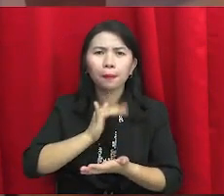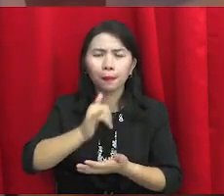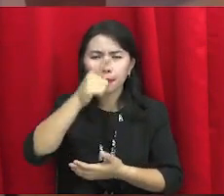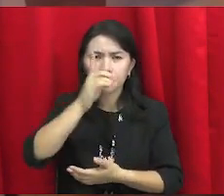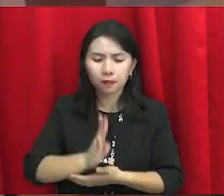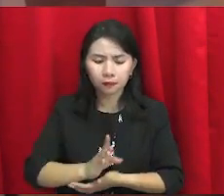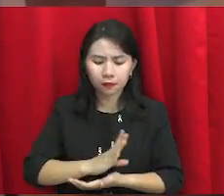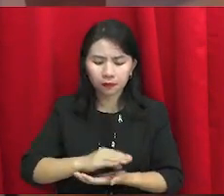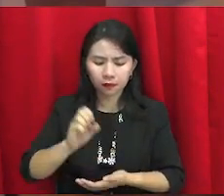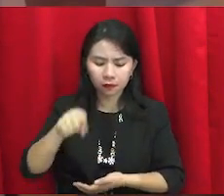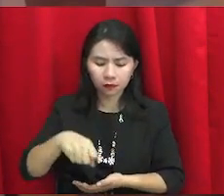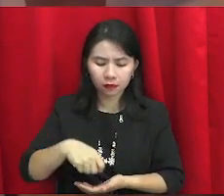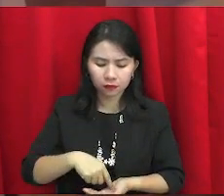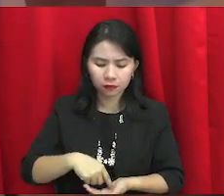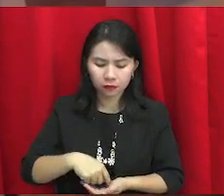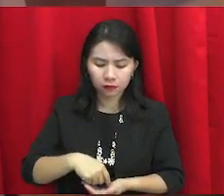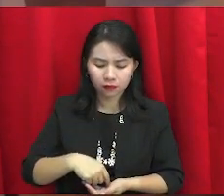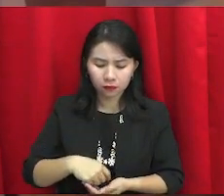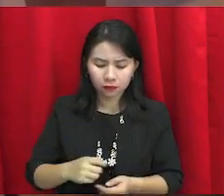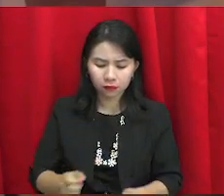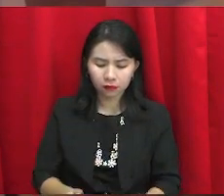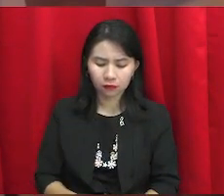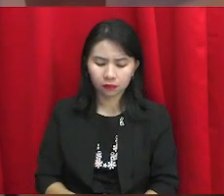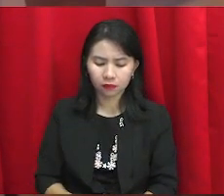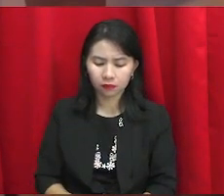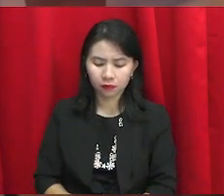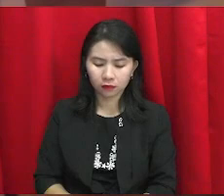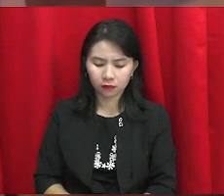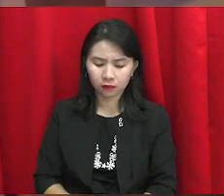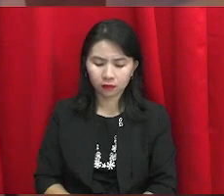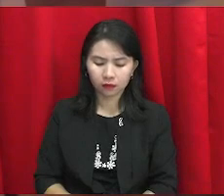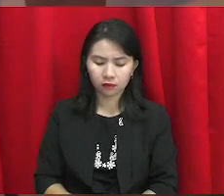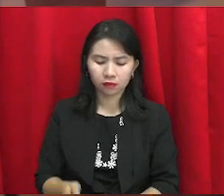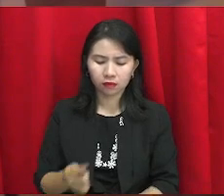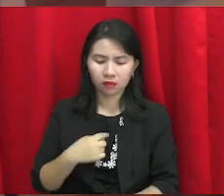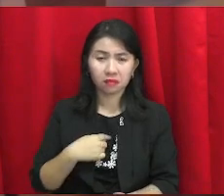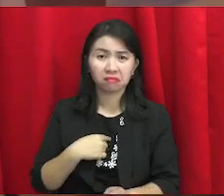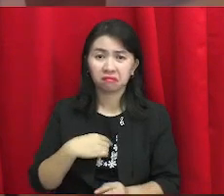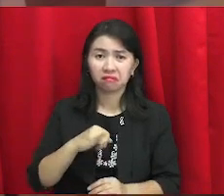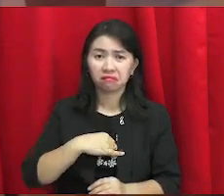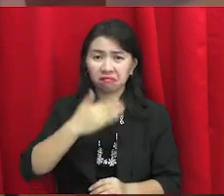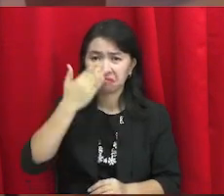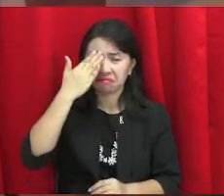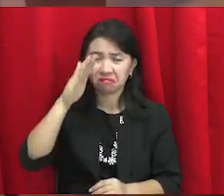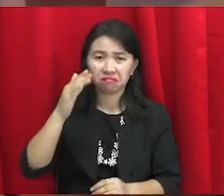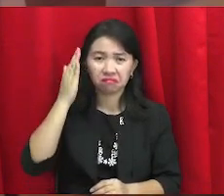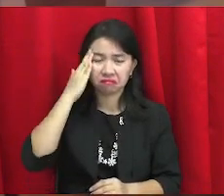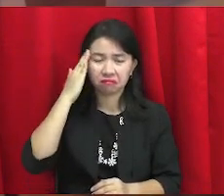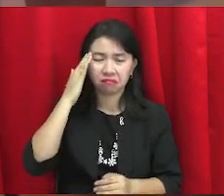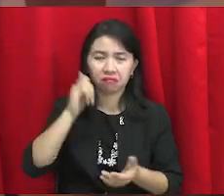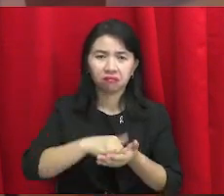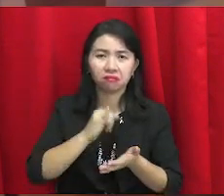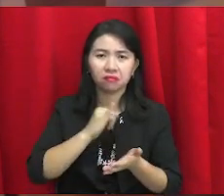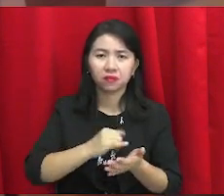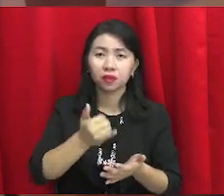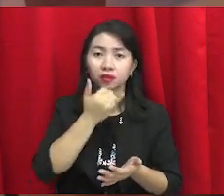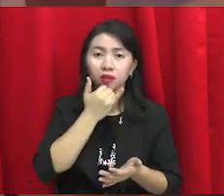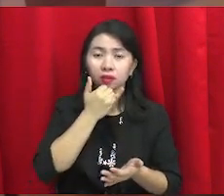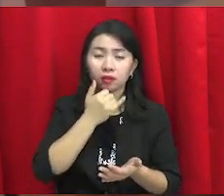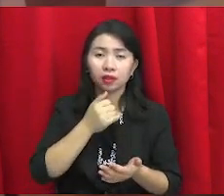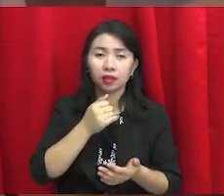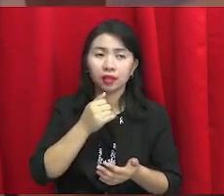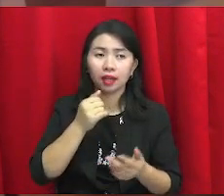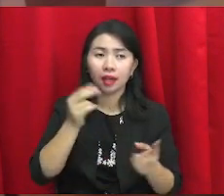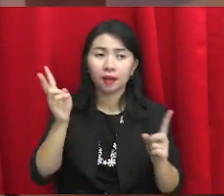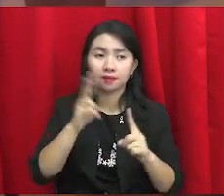Yeah. Eh, I don't think na totoo yun. Eh, maling application ng pananalita yun. May